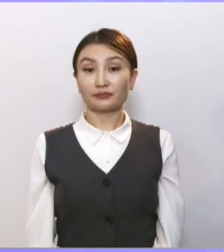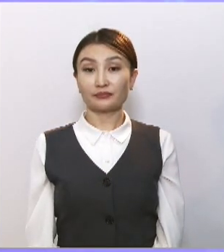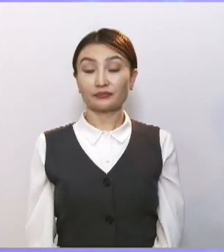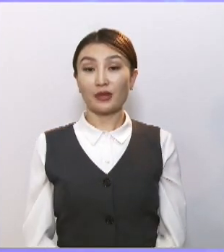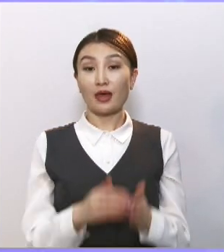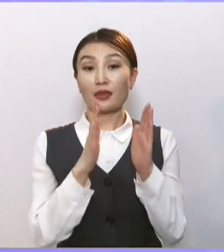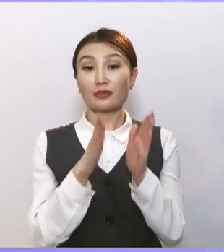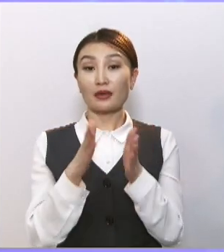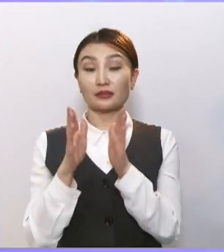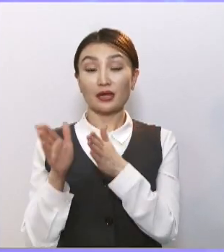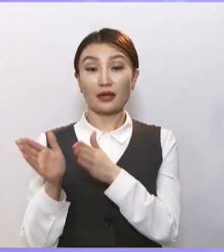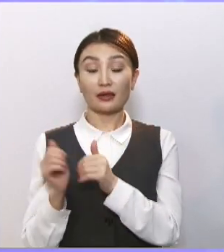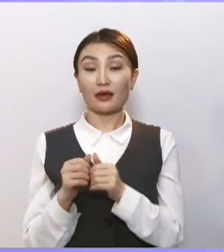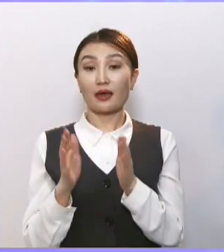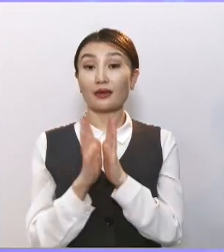Текчеге